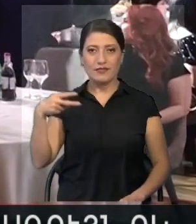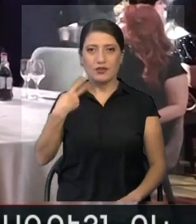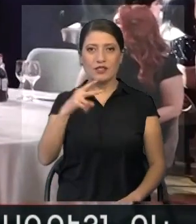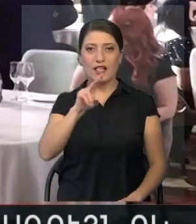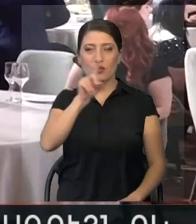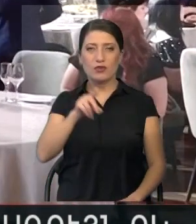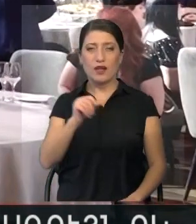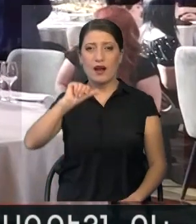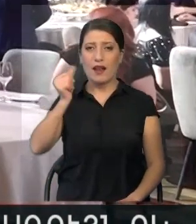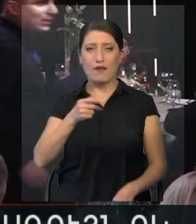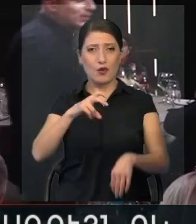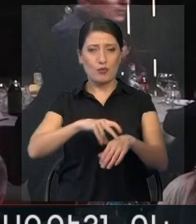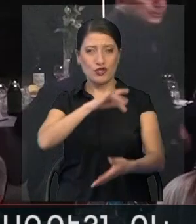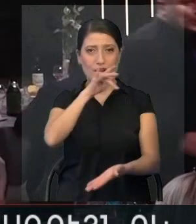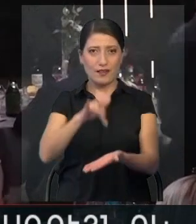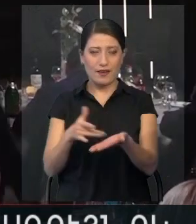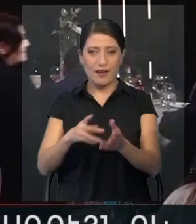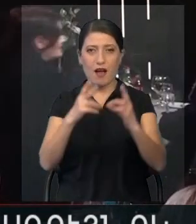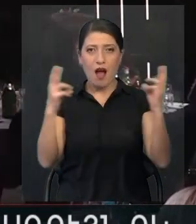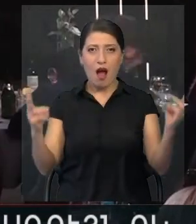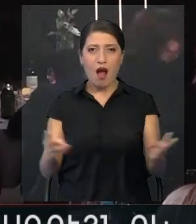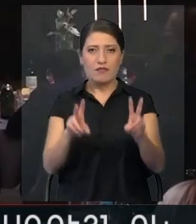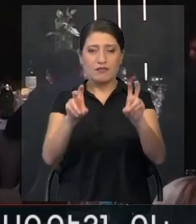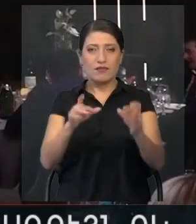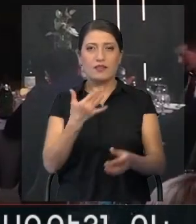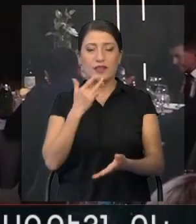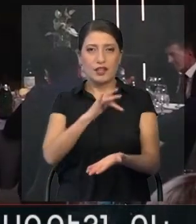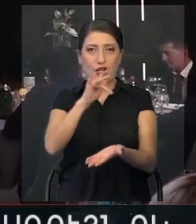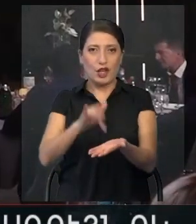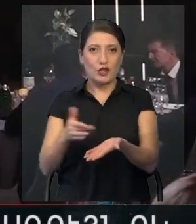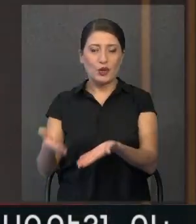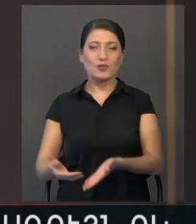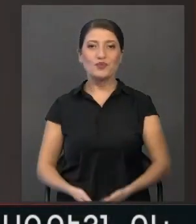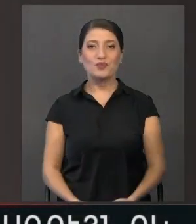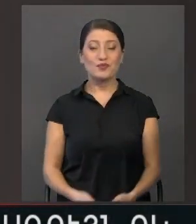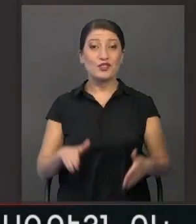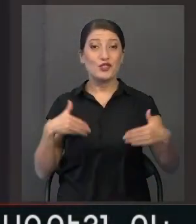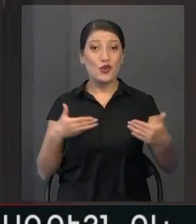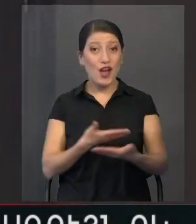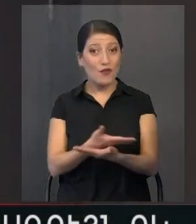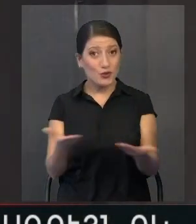2022-ի լավագույն բժշկական կենտրոնը հարվածքաբանության ազգային կենտրոնն է։